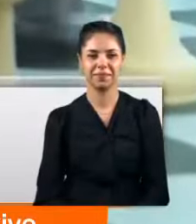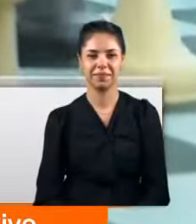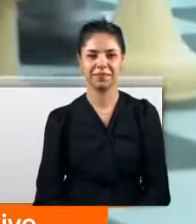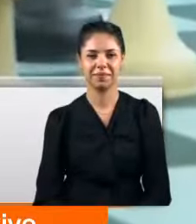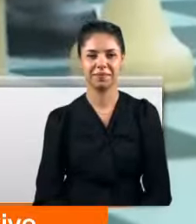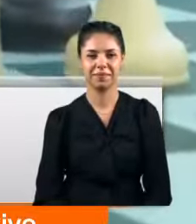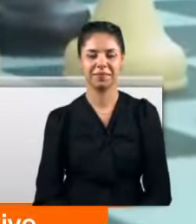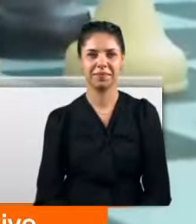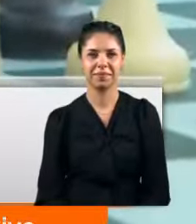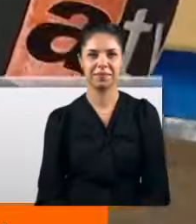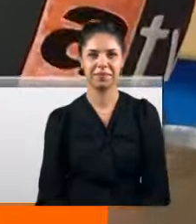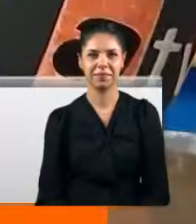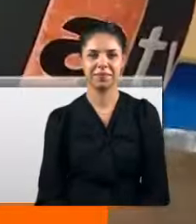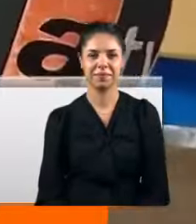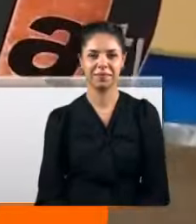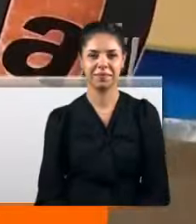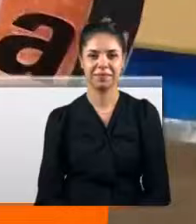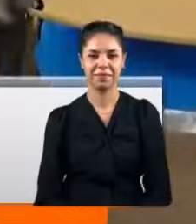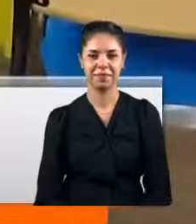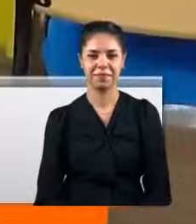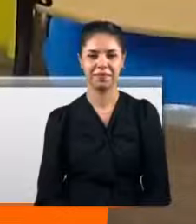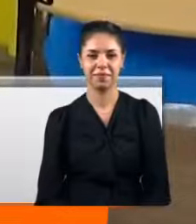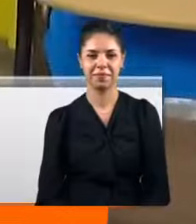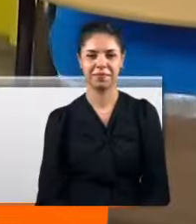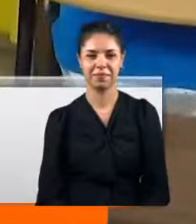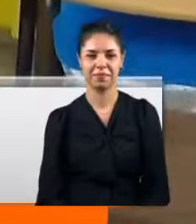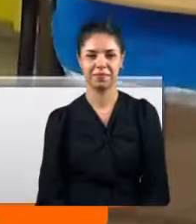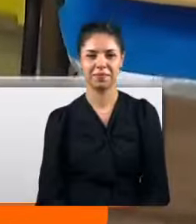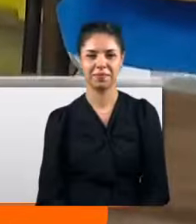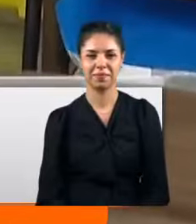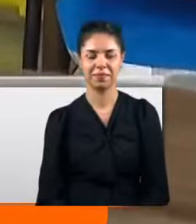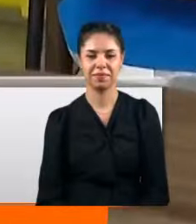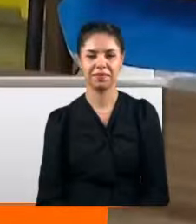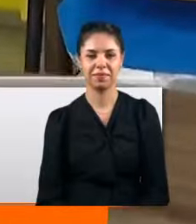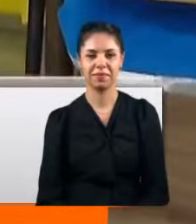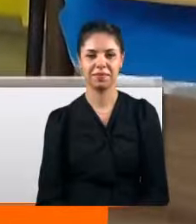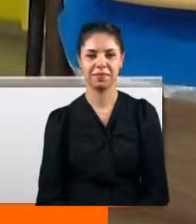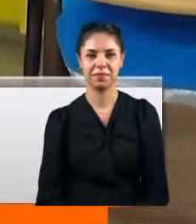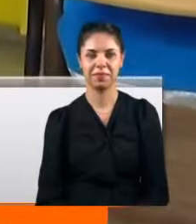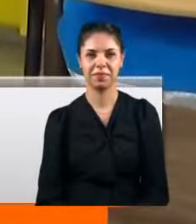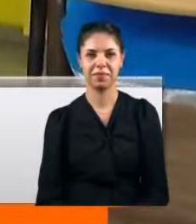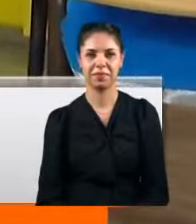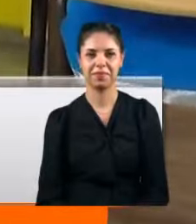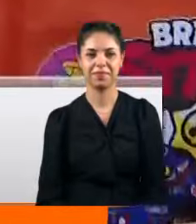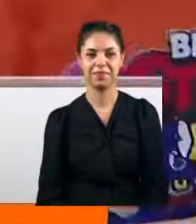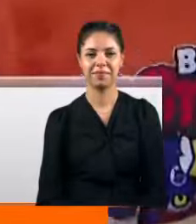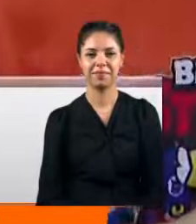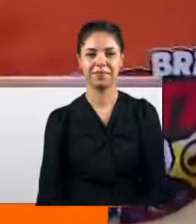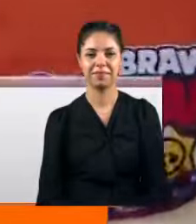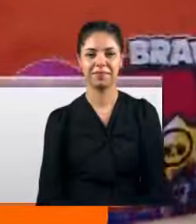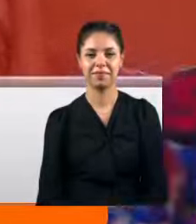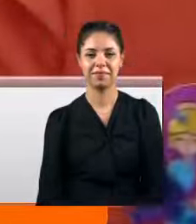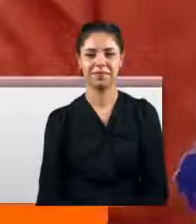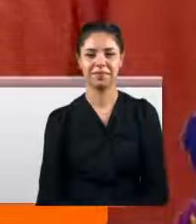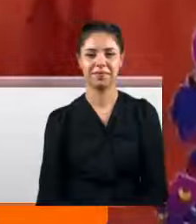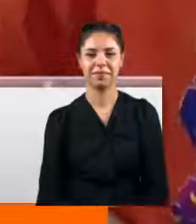anda berabere neden satrancı seç satranc zekanızı geliştiriyor da